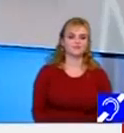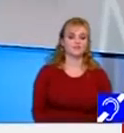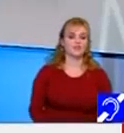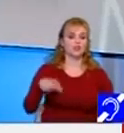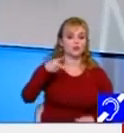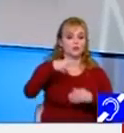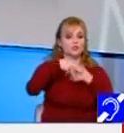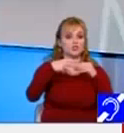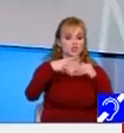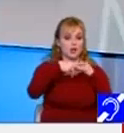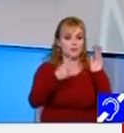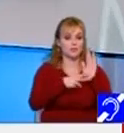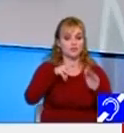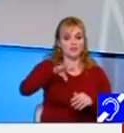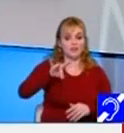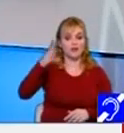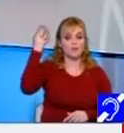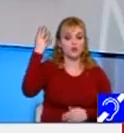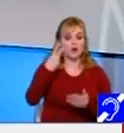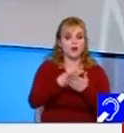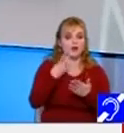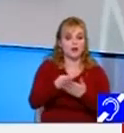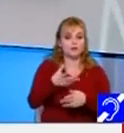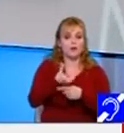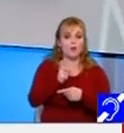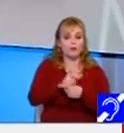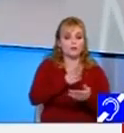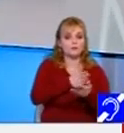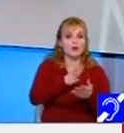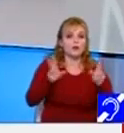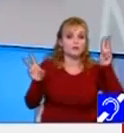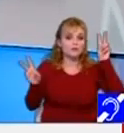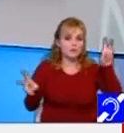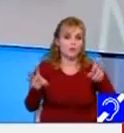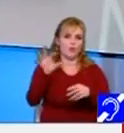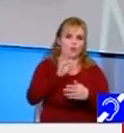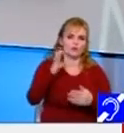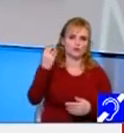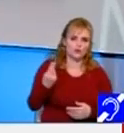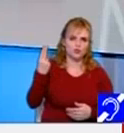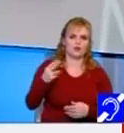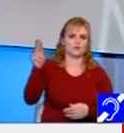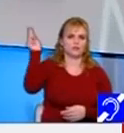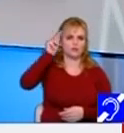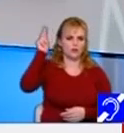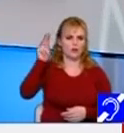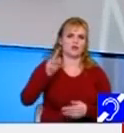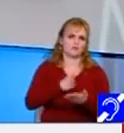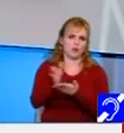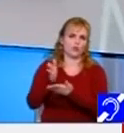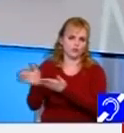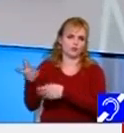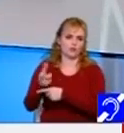În 2017, TVR Moldova a derulat mai multe campanii de impact, atât în domeniul social și educațional, cât și în ceea ce